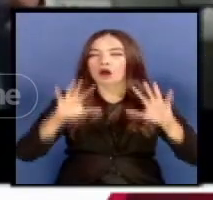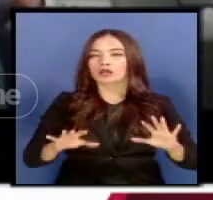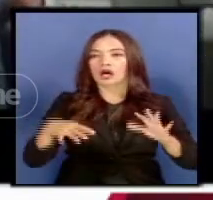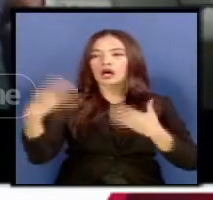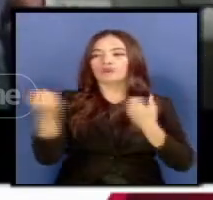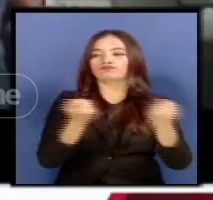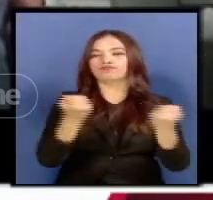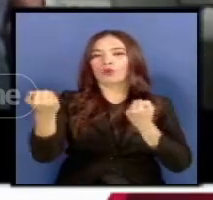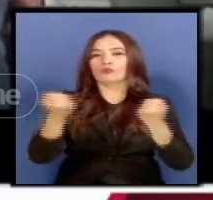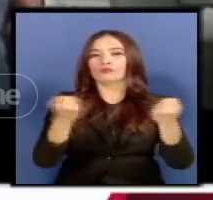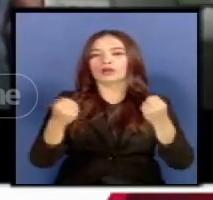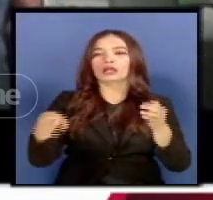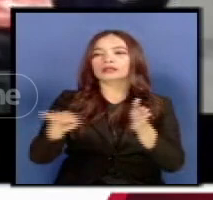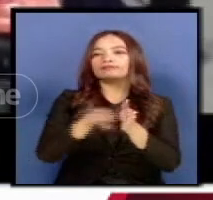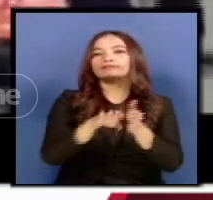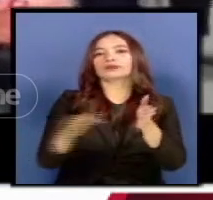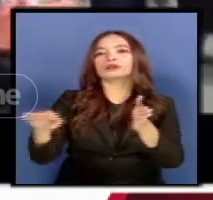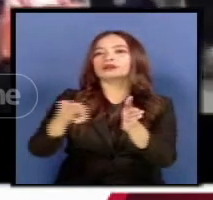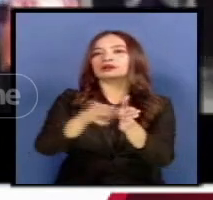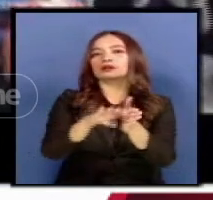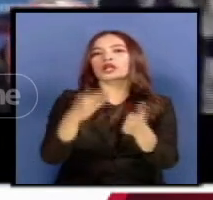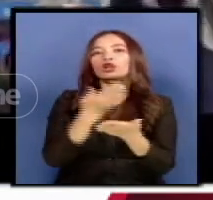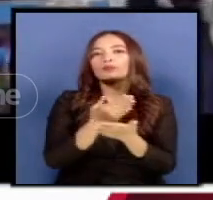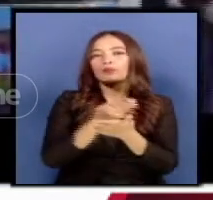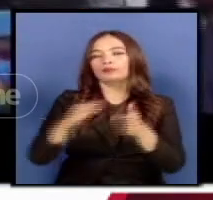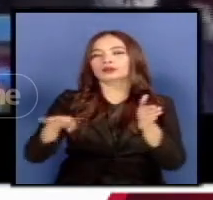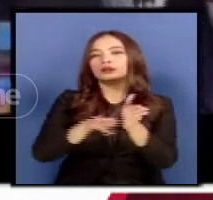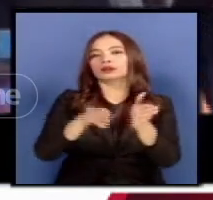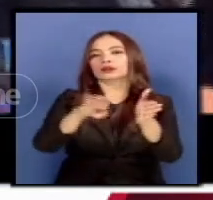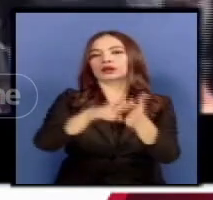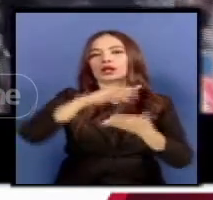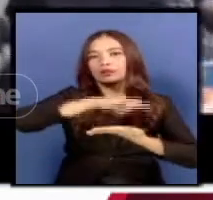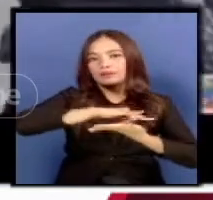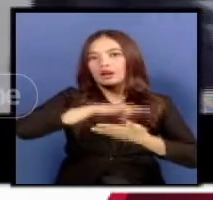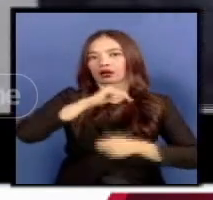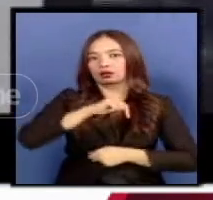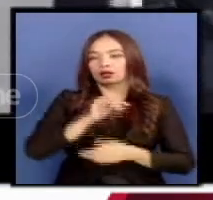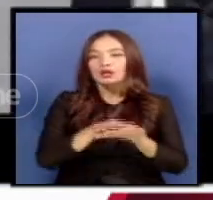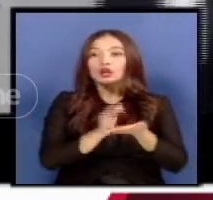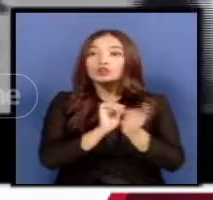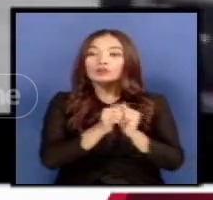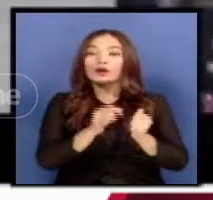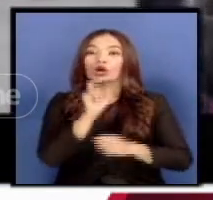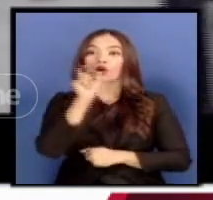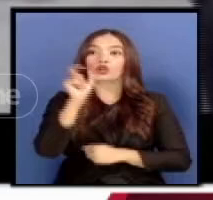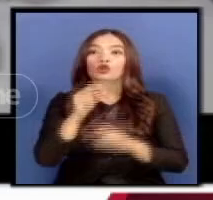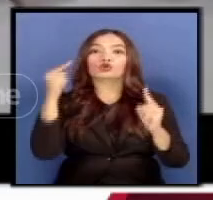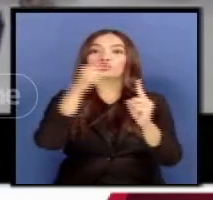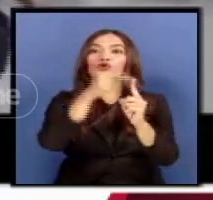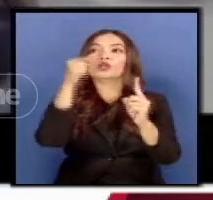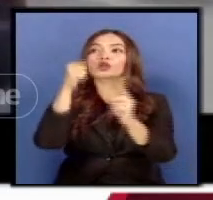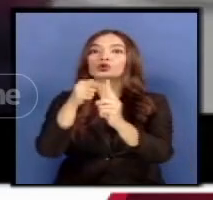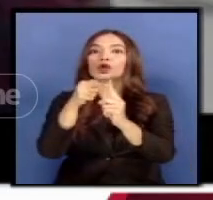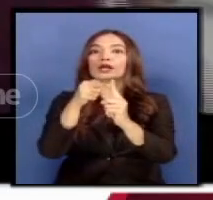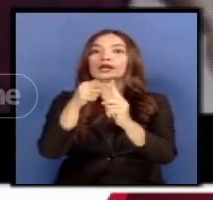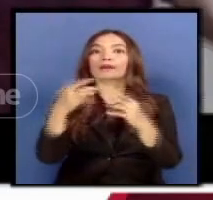yang drop off ataupun berhenti di terminal keberangkatan ini untuk tujuan,